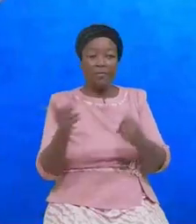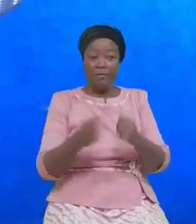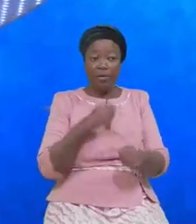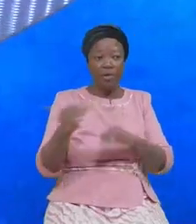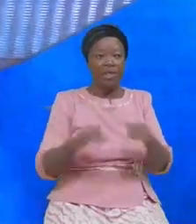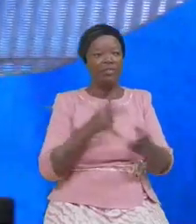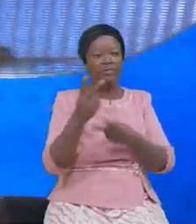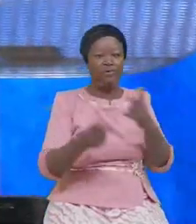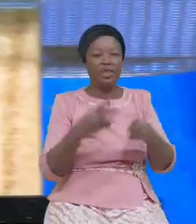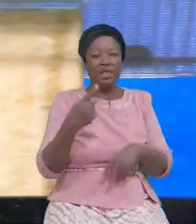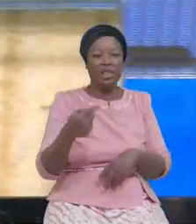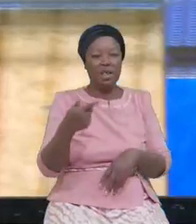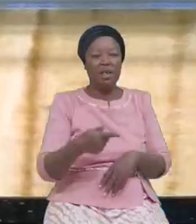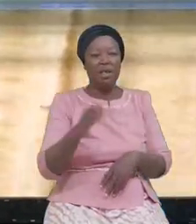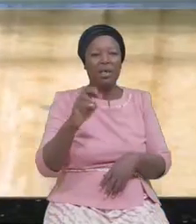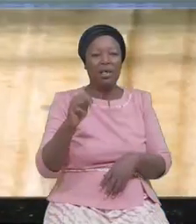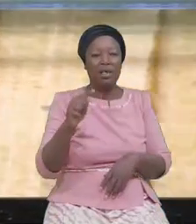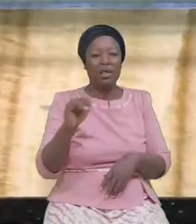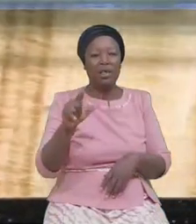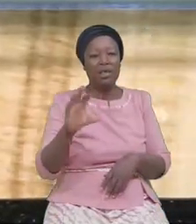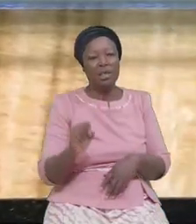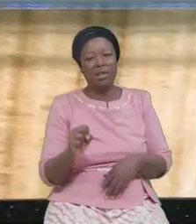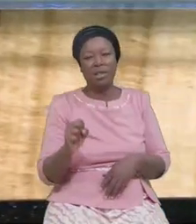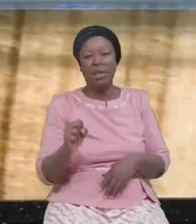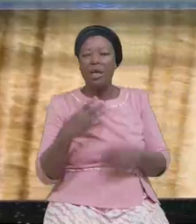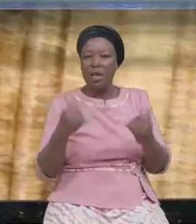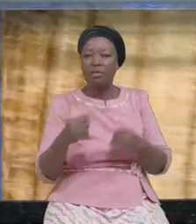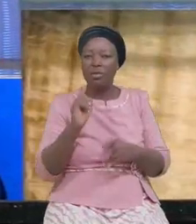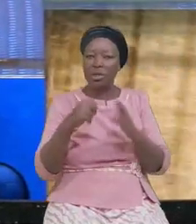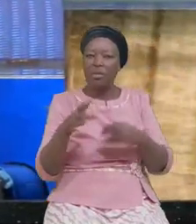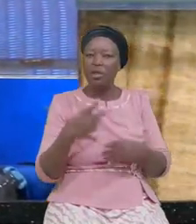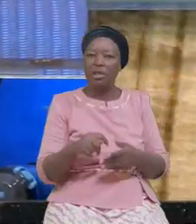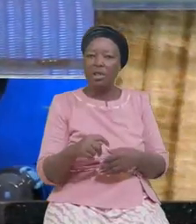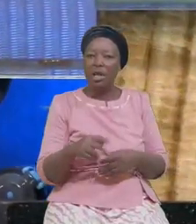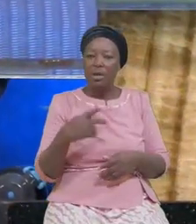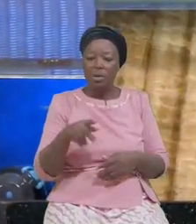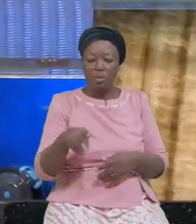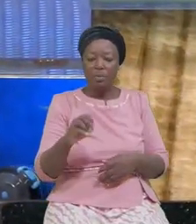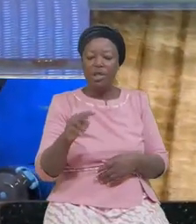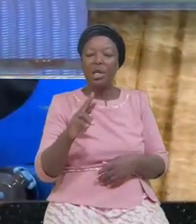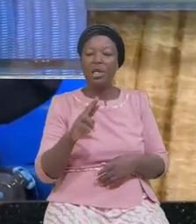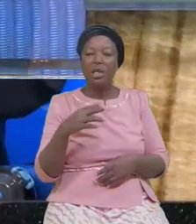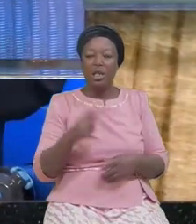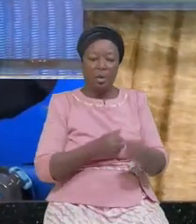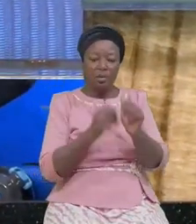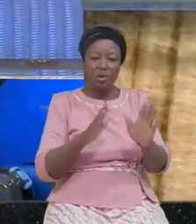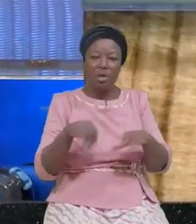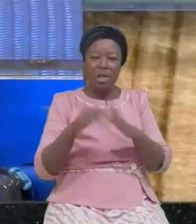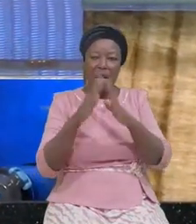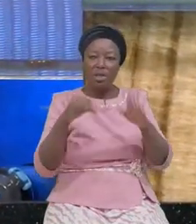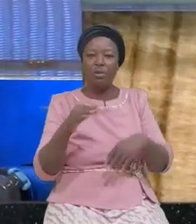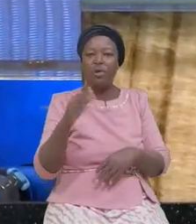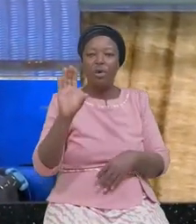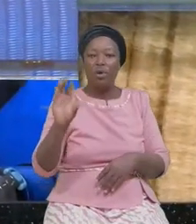de l'espérance de Pierre et de Barnabas dans la maison de l'espérance de Pierre dans la maison de